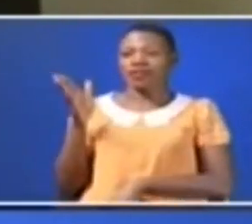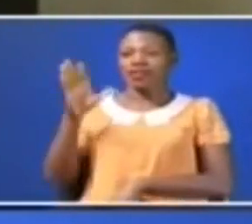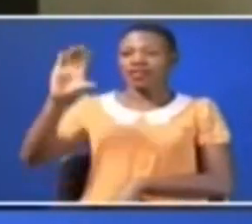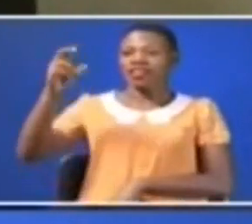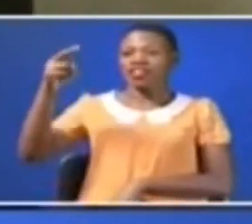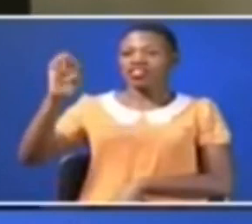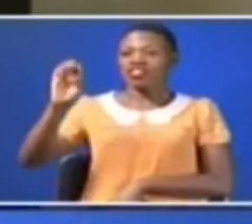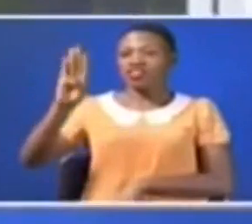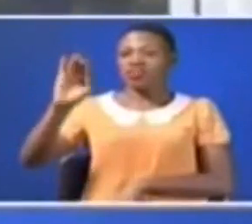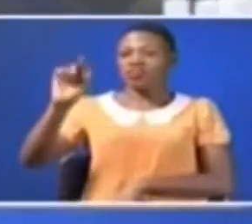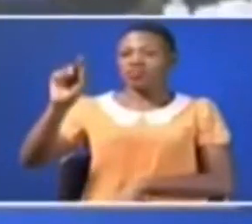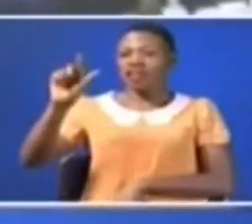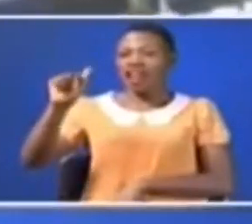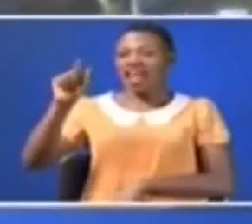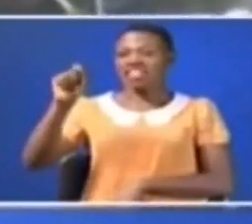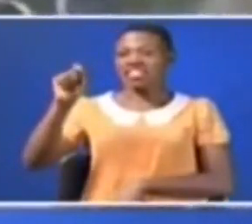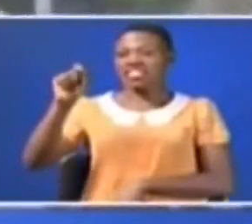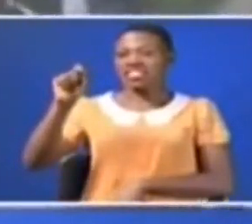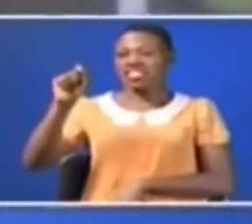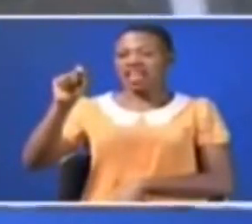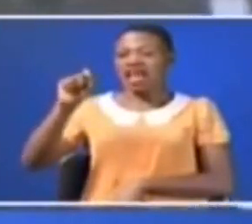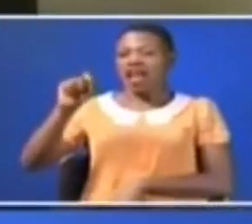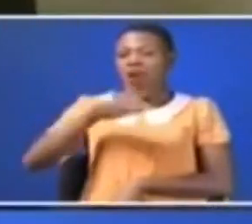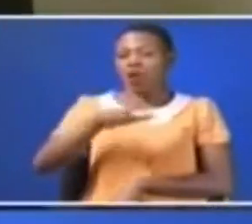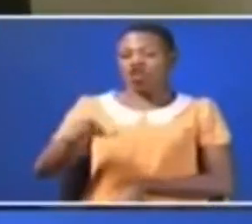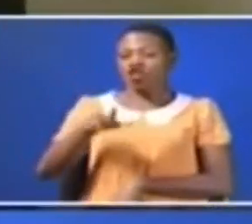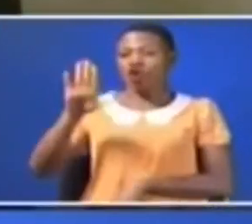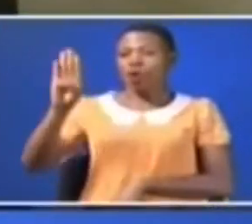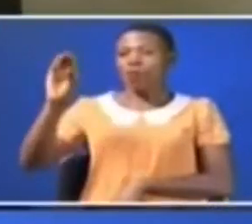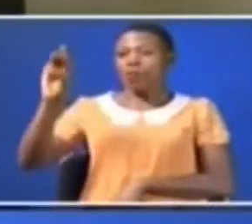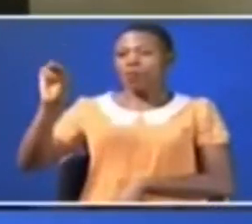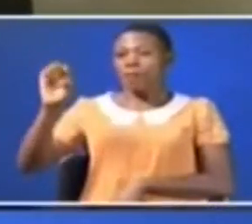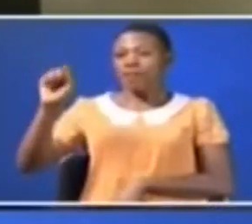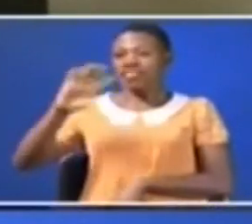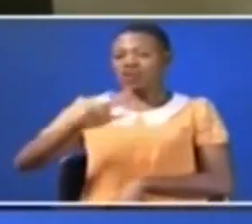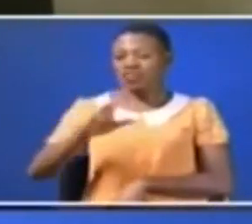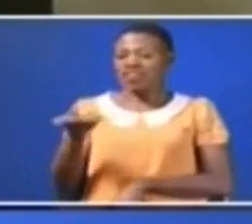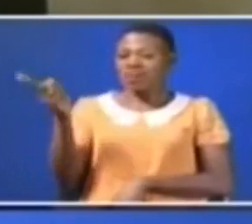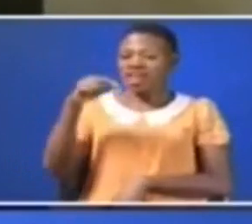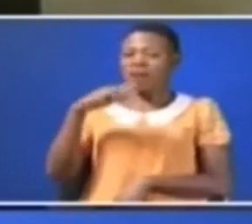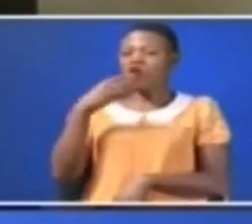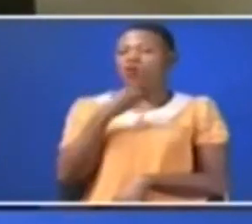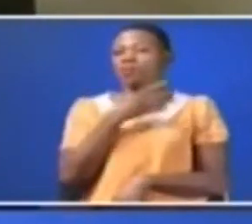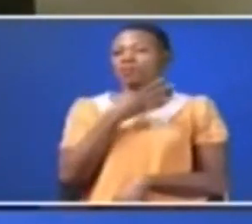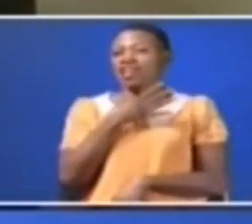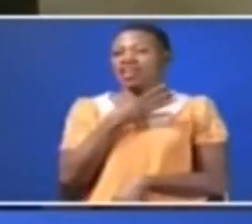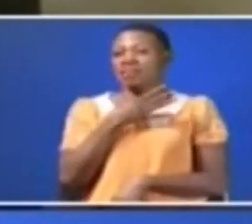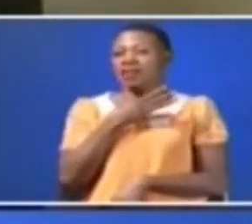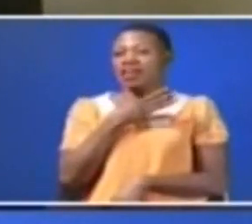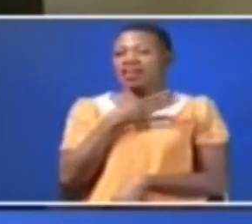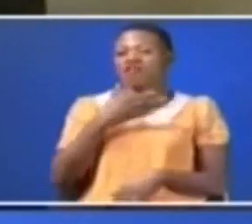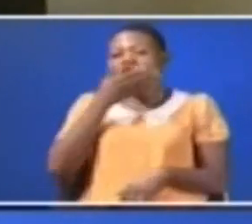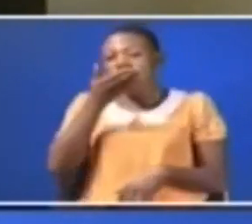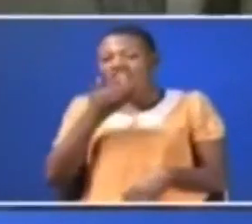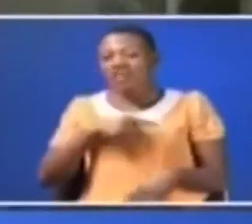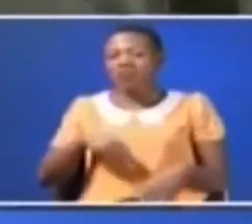Chebilat location, Bomet's county. When they came with a complaint of abdominal pain, vomiting